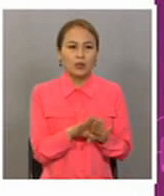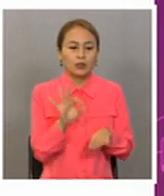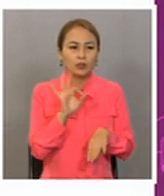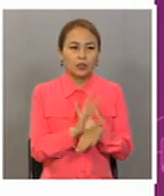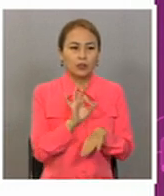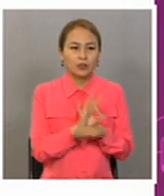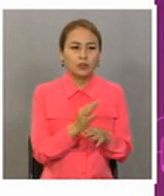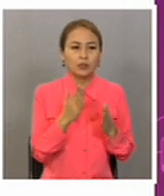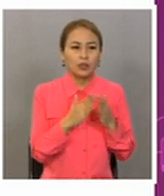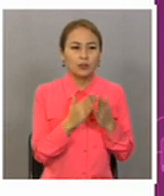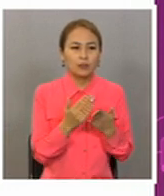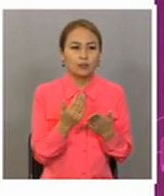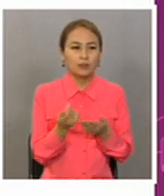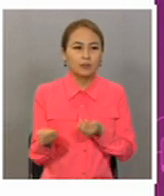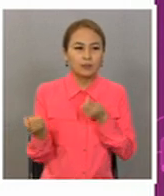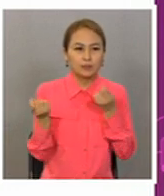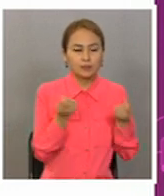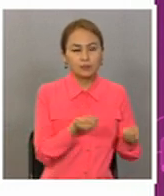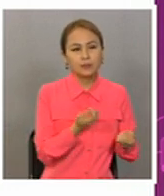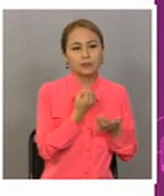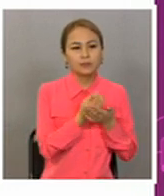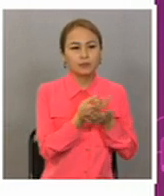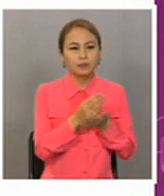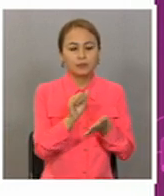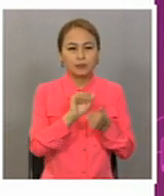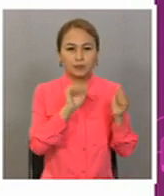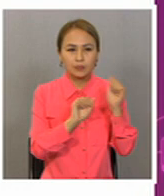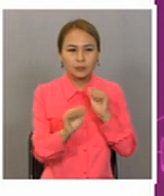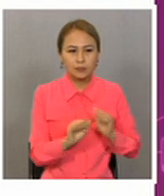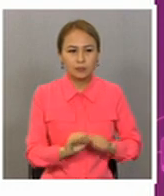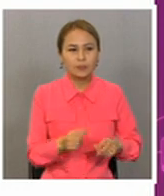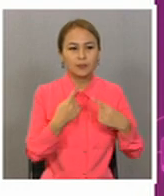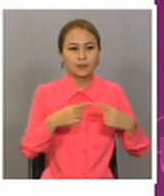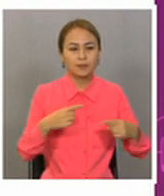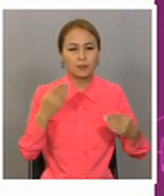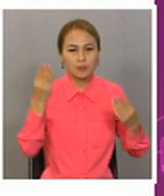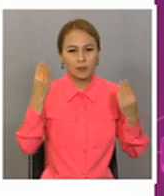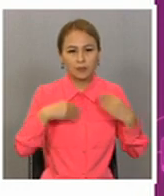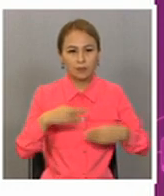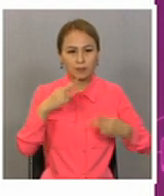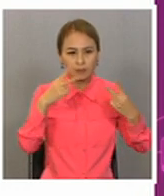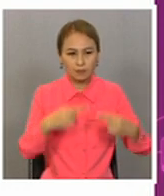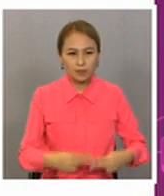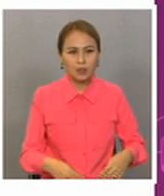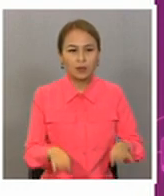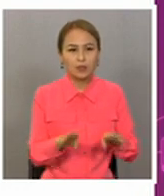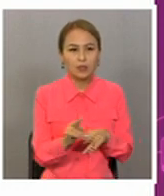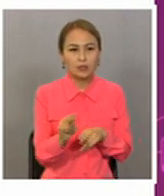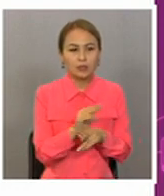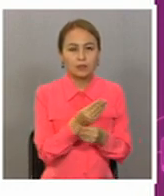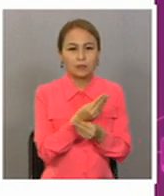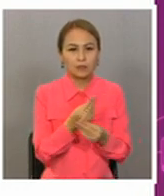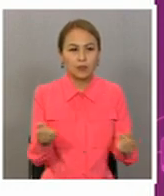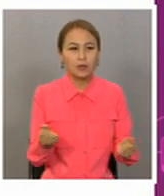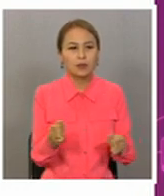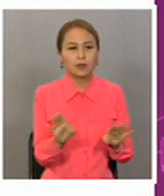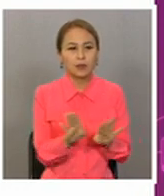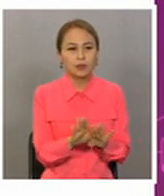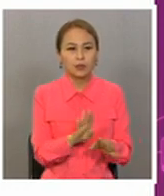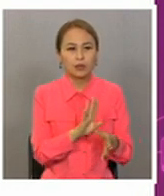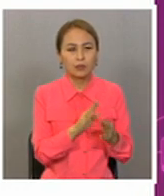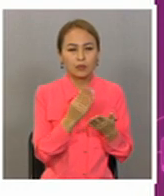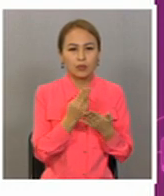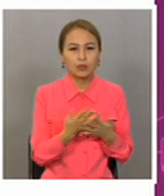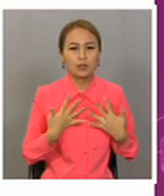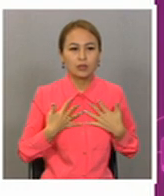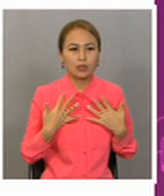ауру жататын үйге алып барып, таза жуындырып, таза киіндірді. Ем қылған соң, аз ба көп пе жатып